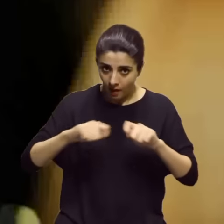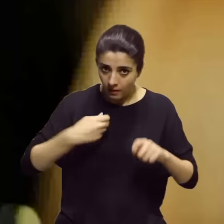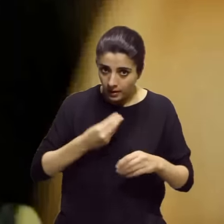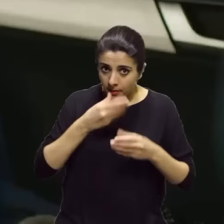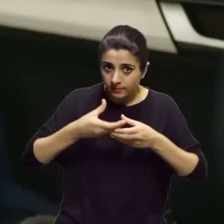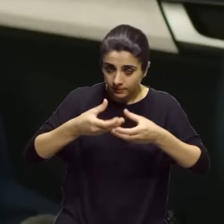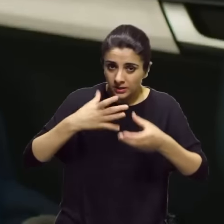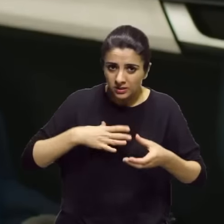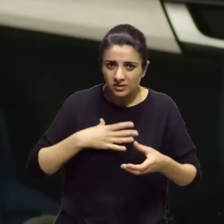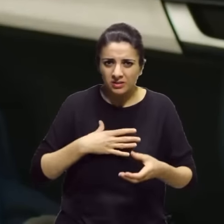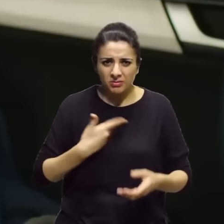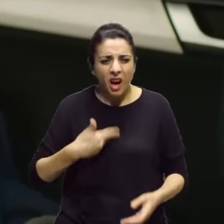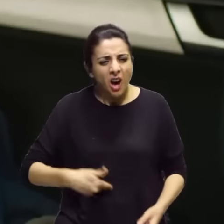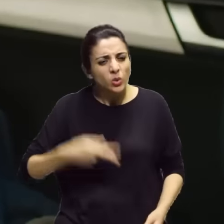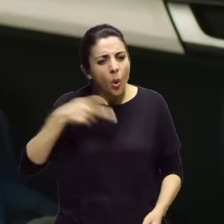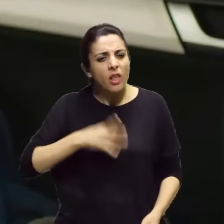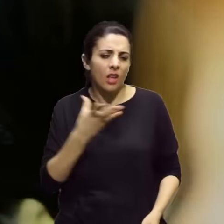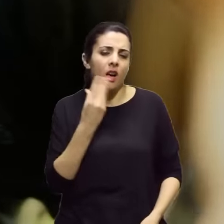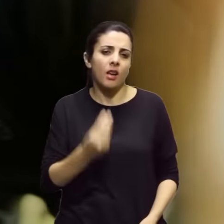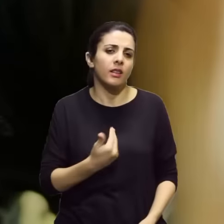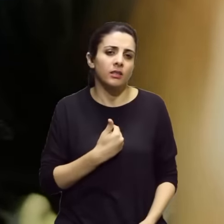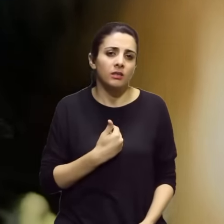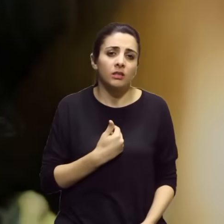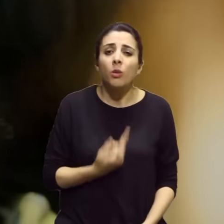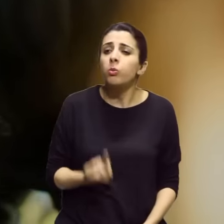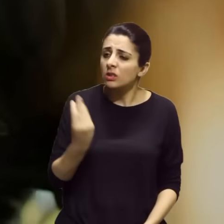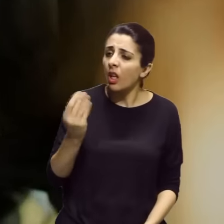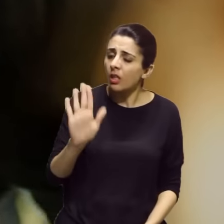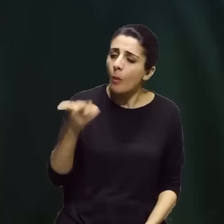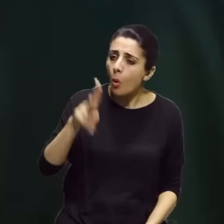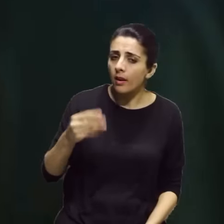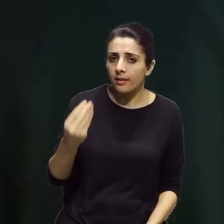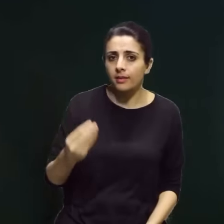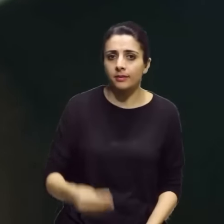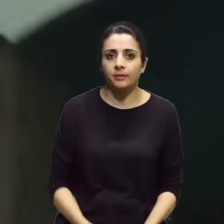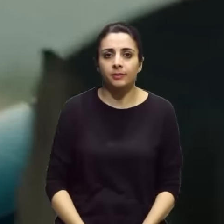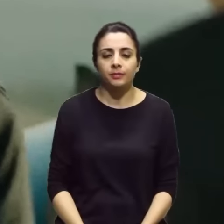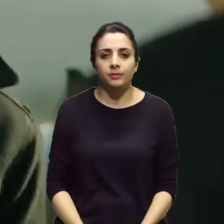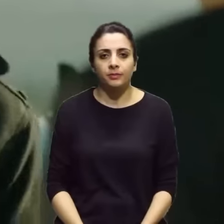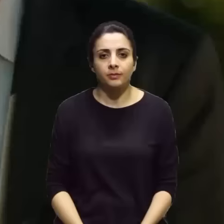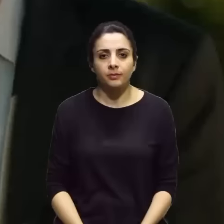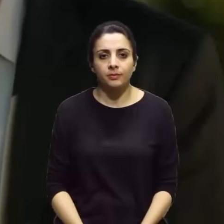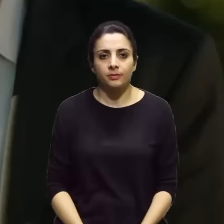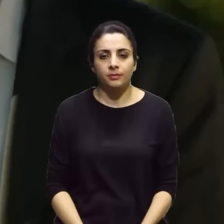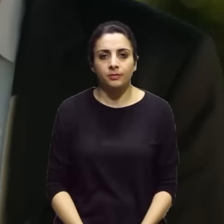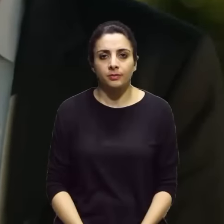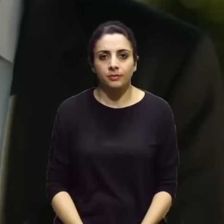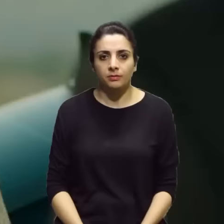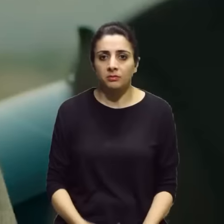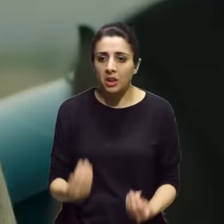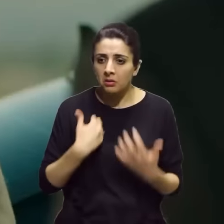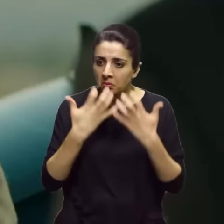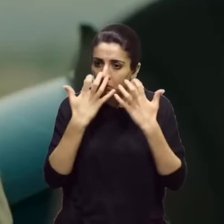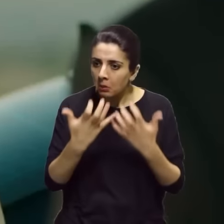ben yedireyim sana. Ay, açlıktan ölürüm, daha iyi. Aman iyi öyle o zaman. 74. bölüm. İyilik